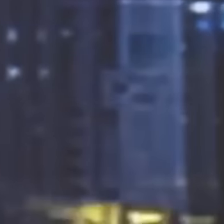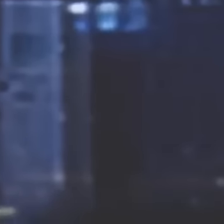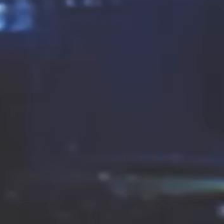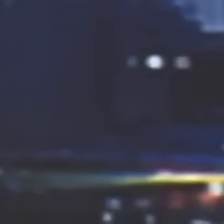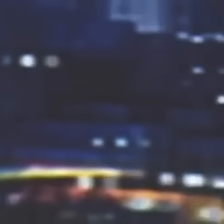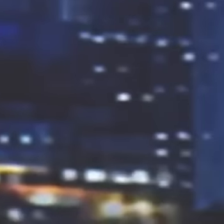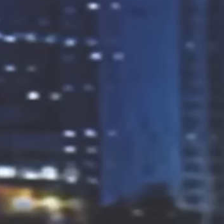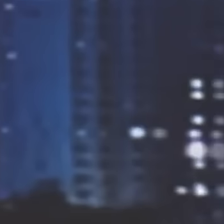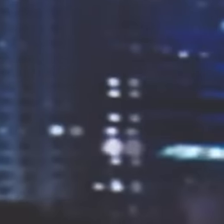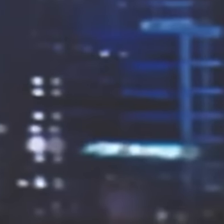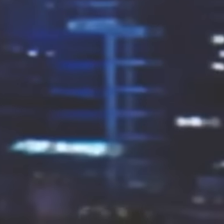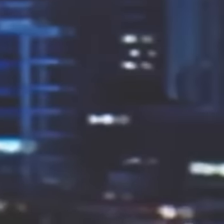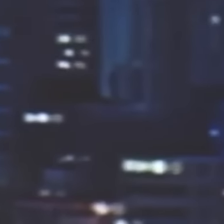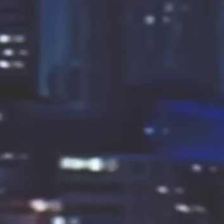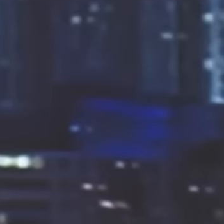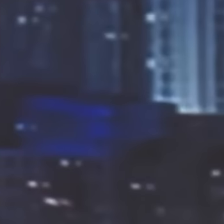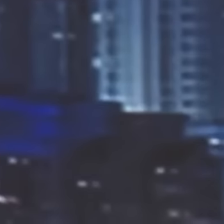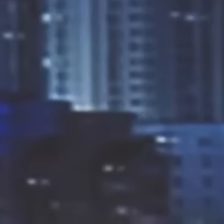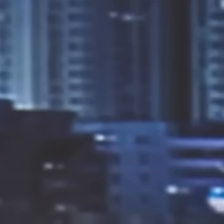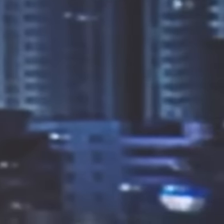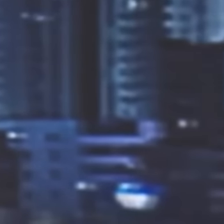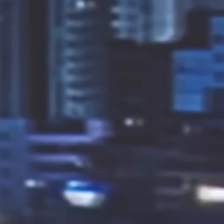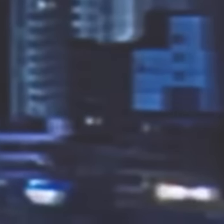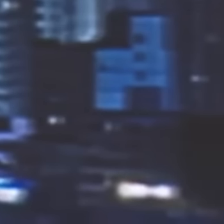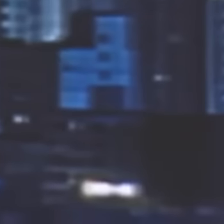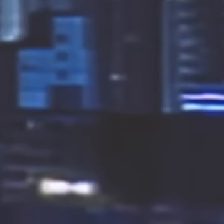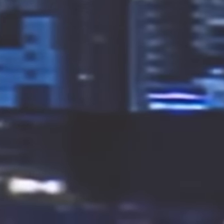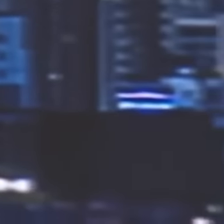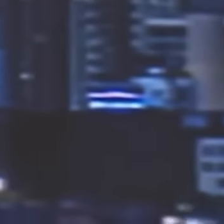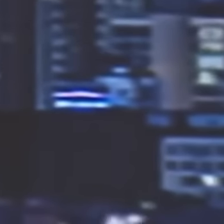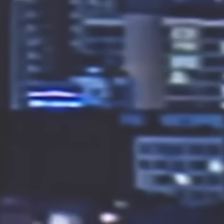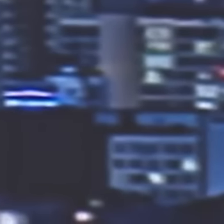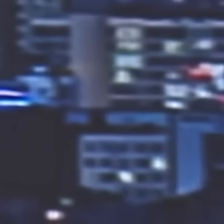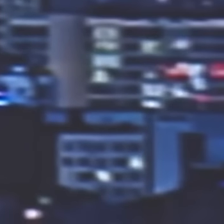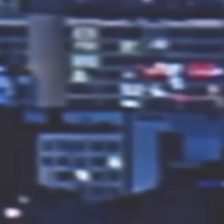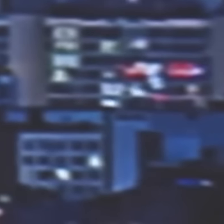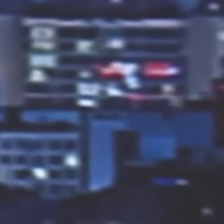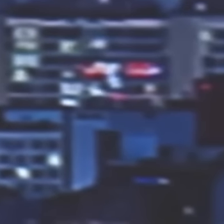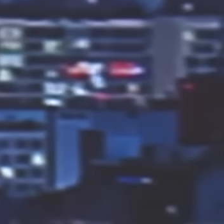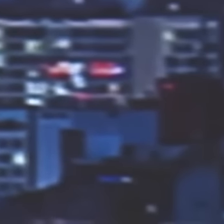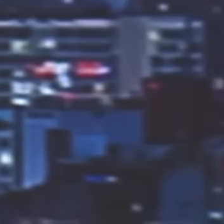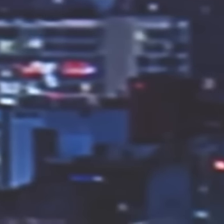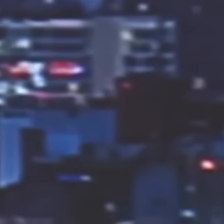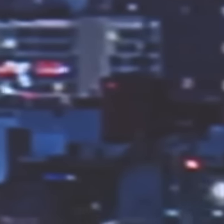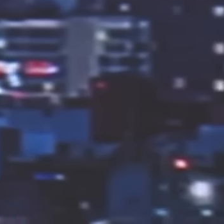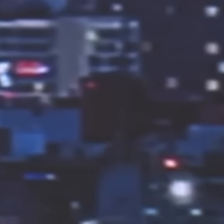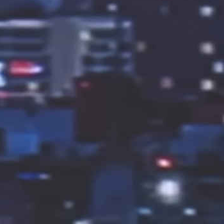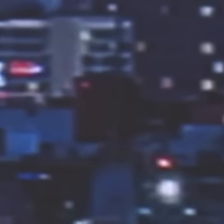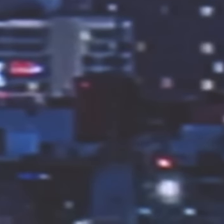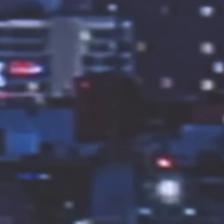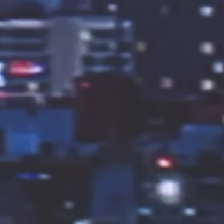JTBC 뉴스를 시청해 주셔서 고맙습니다. 저희는 저녁 6시 50분 뉴스룸에서 뵙겠습니다.